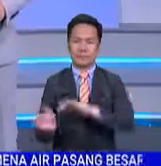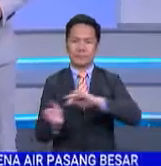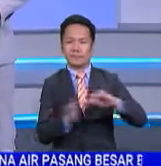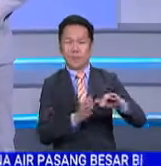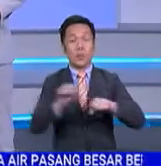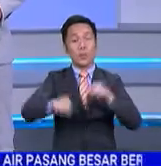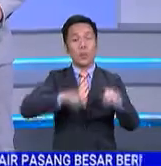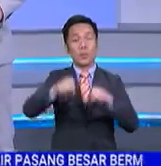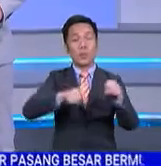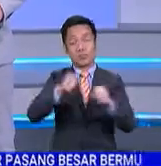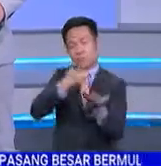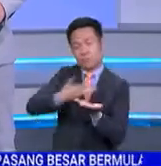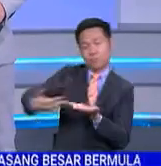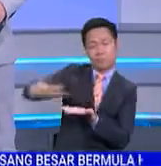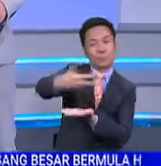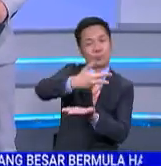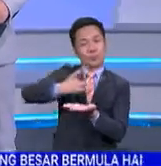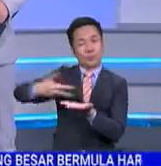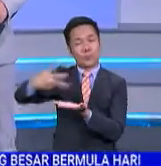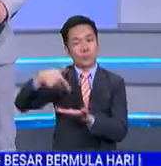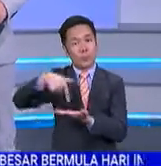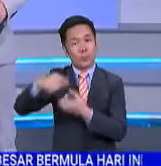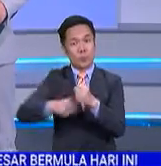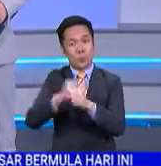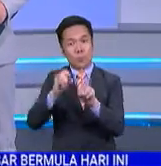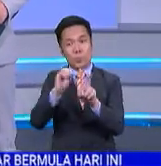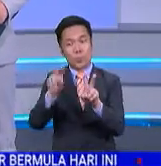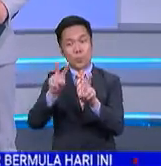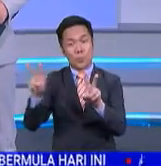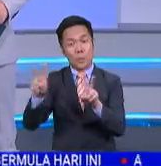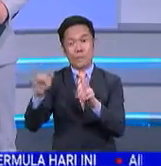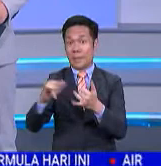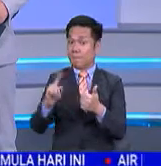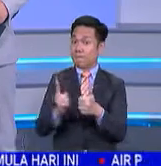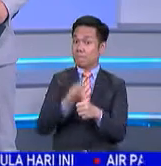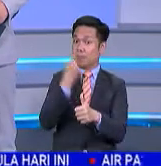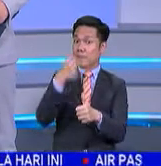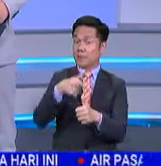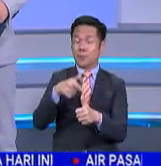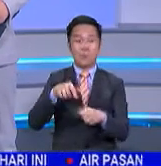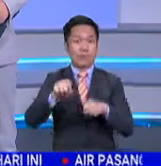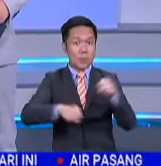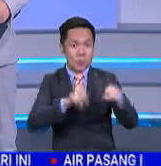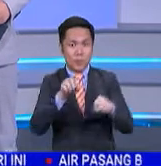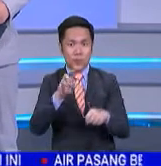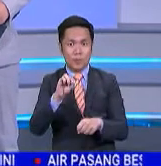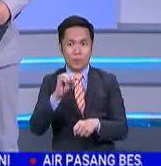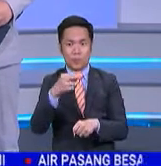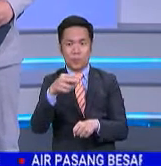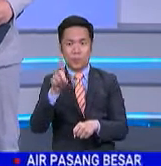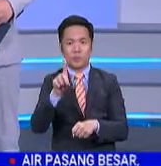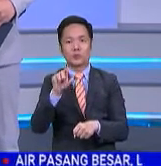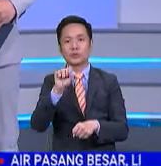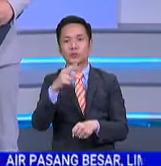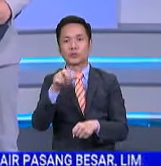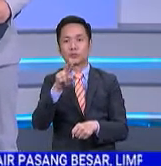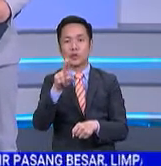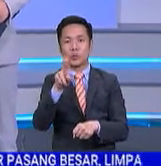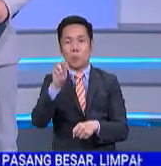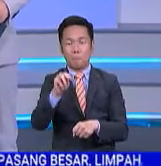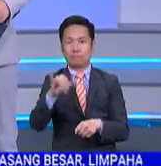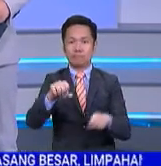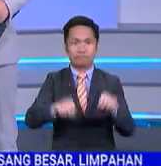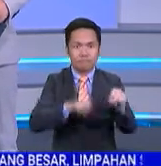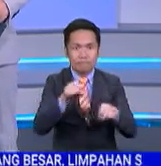Kejohanan berbasis kat Track Asia 2022 pada Februari ini akan menjadi aksi pertama pelumba negara Muhammad Shafidul Shahrom dalam